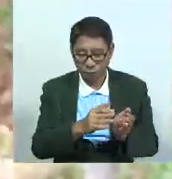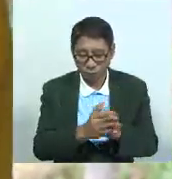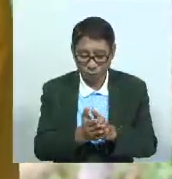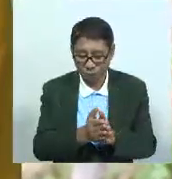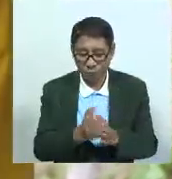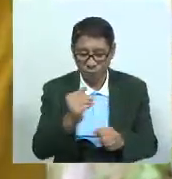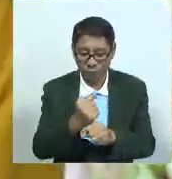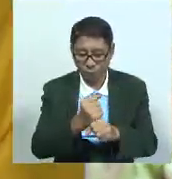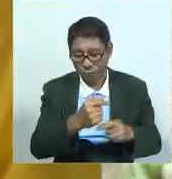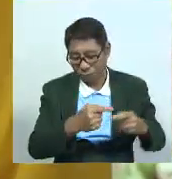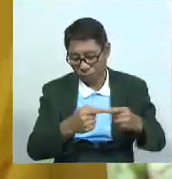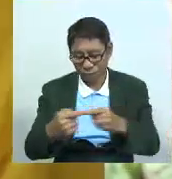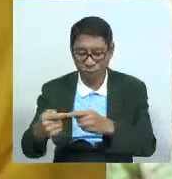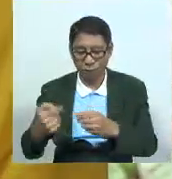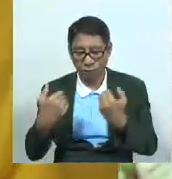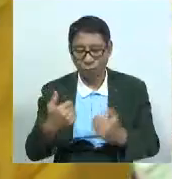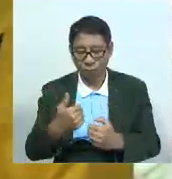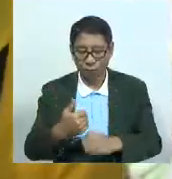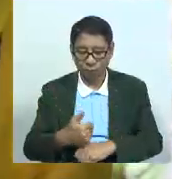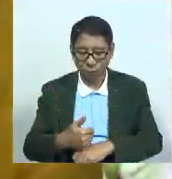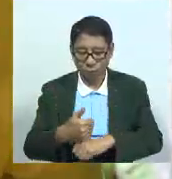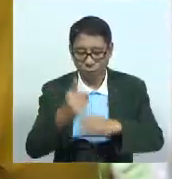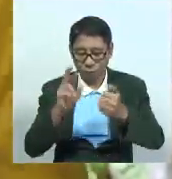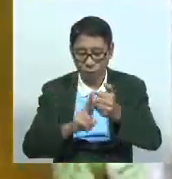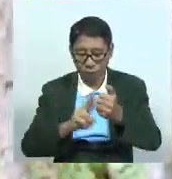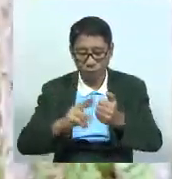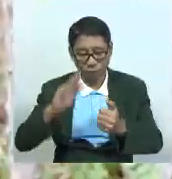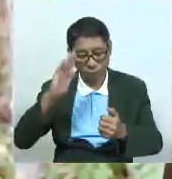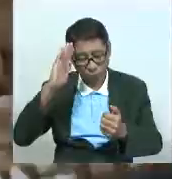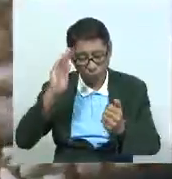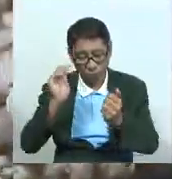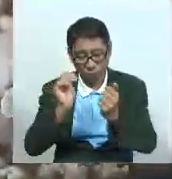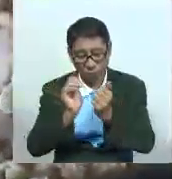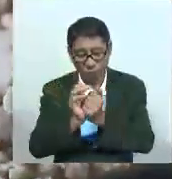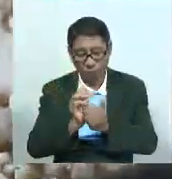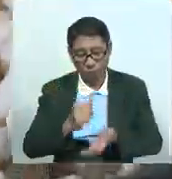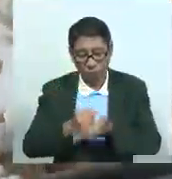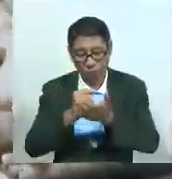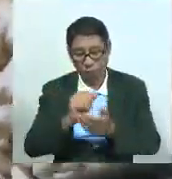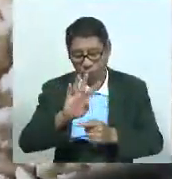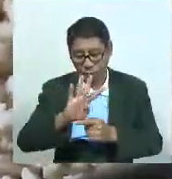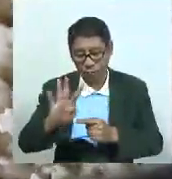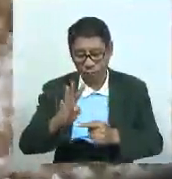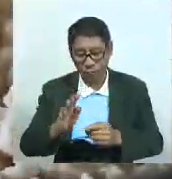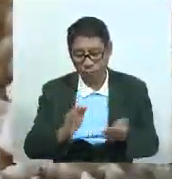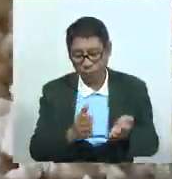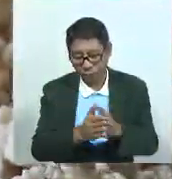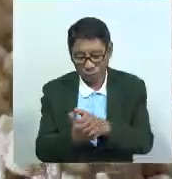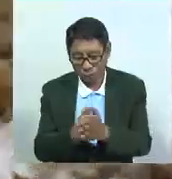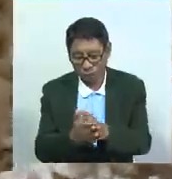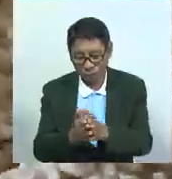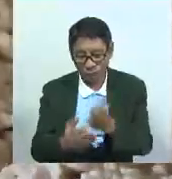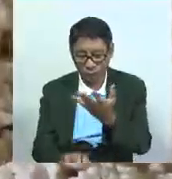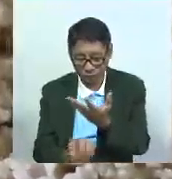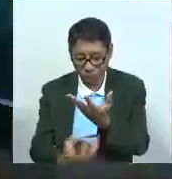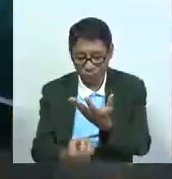องโดยพันเอกดันทโชติผู้วัฒนารองผู้บัญชาการช่วยรบที่4บอกว่าโรงครัวพระราชทานจะปรุงอา